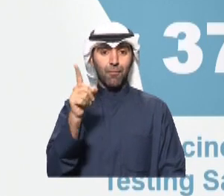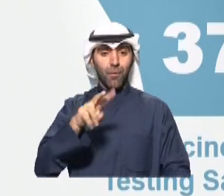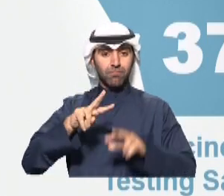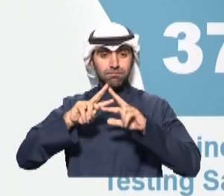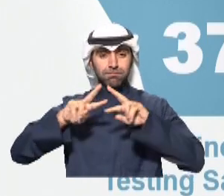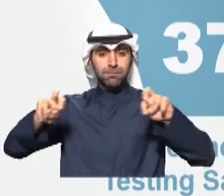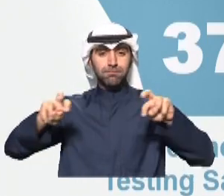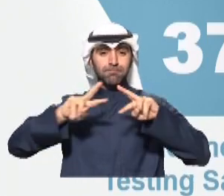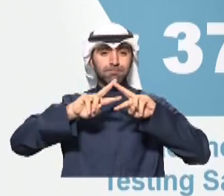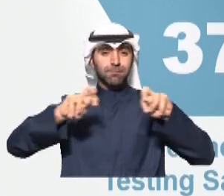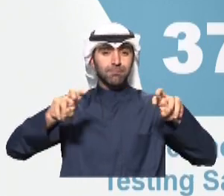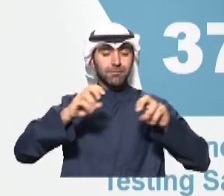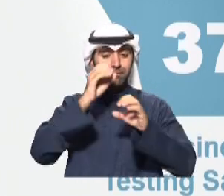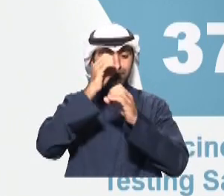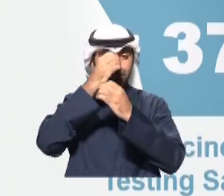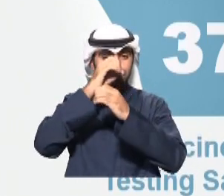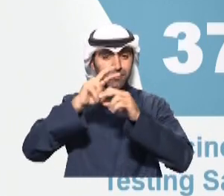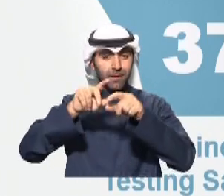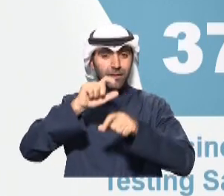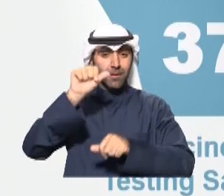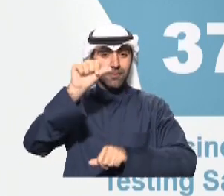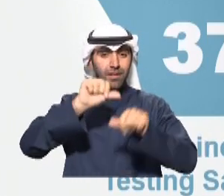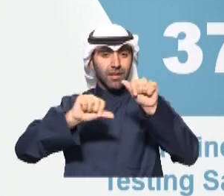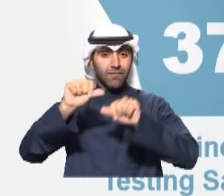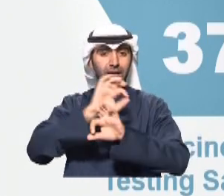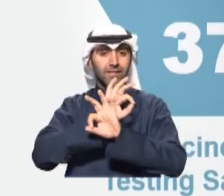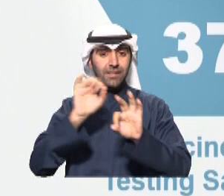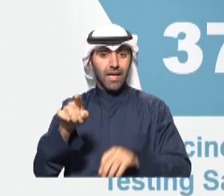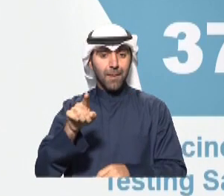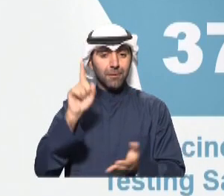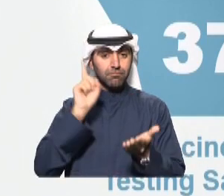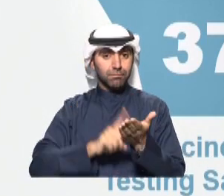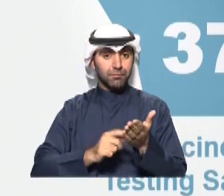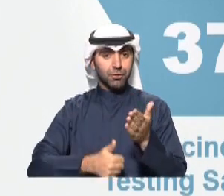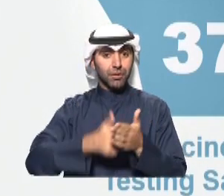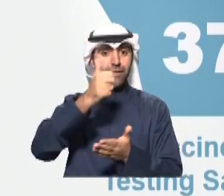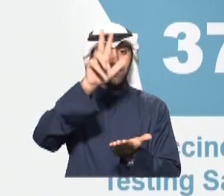حتى نستطيع التحكم في سير واتجاه هذا الوباء.